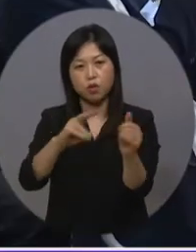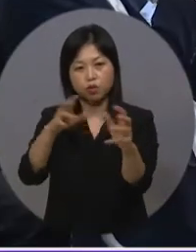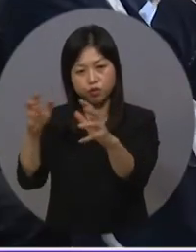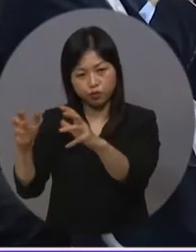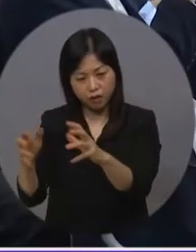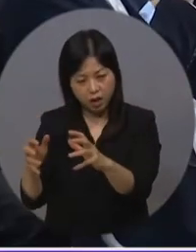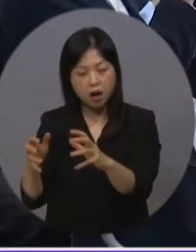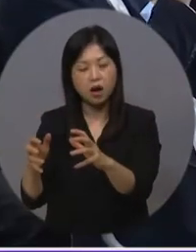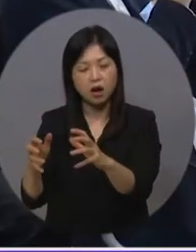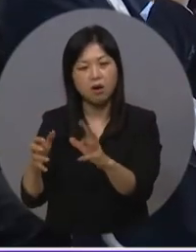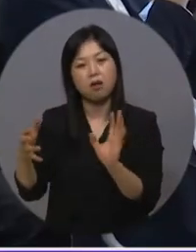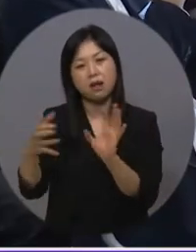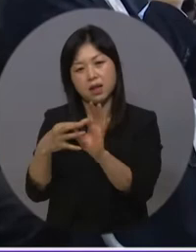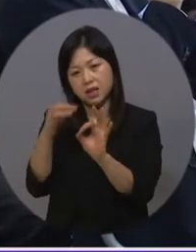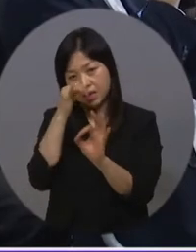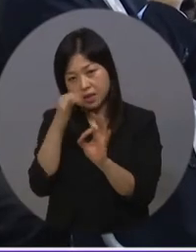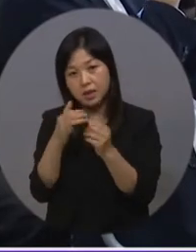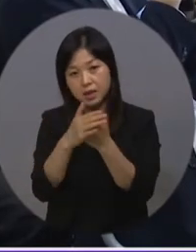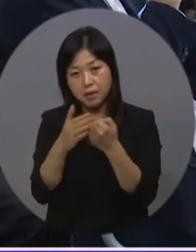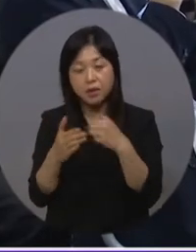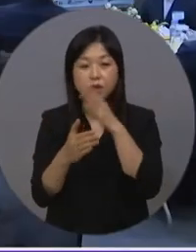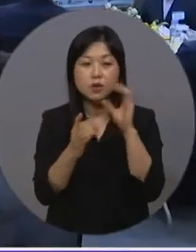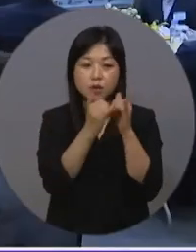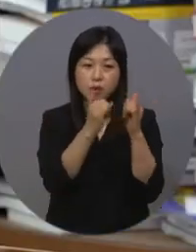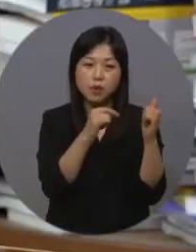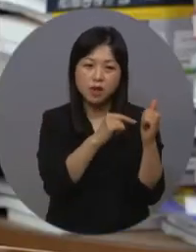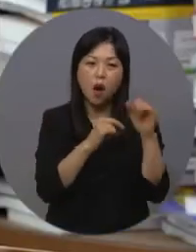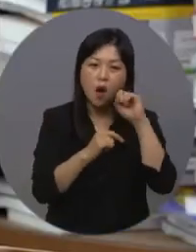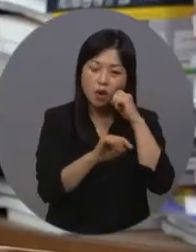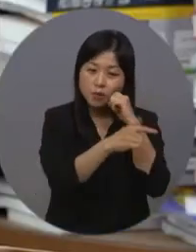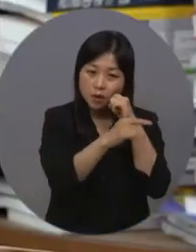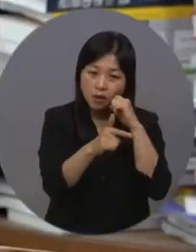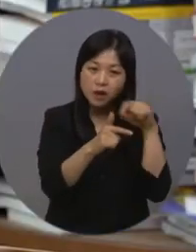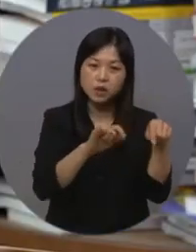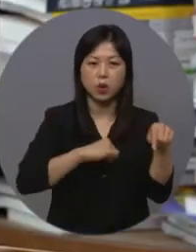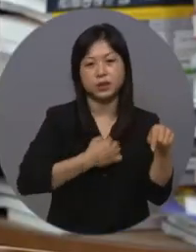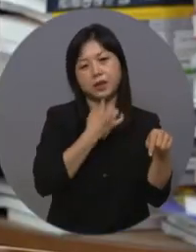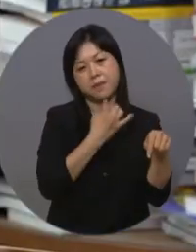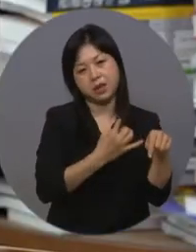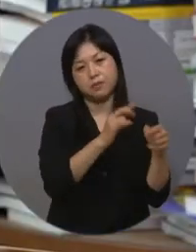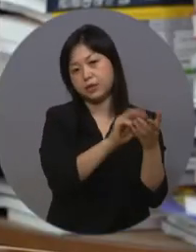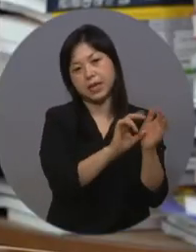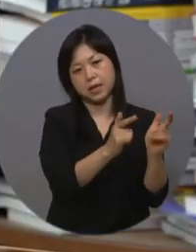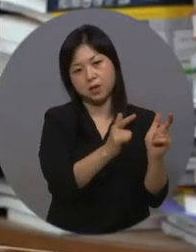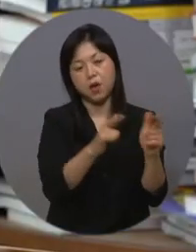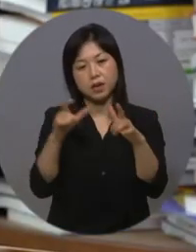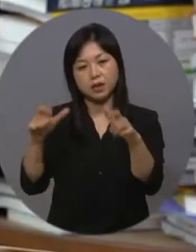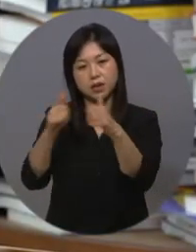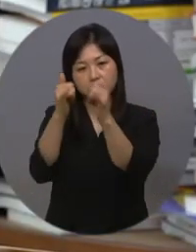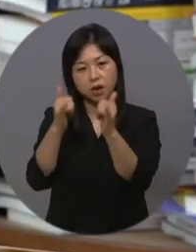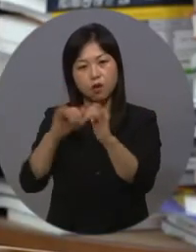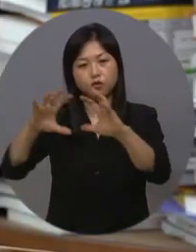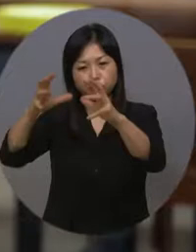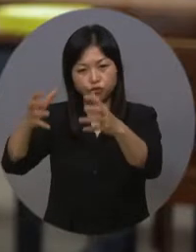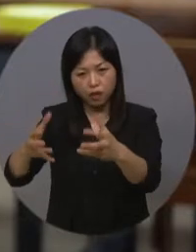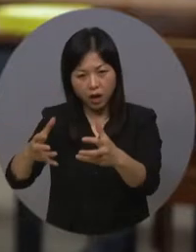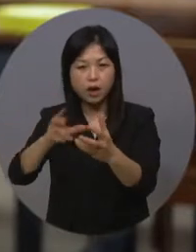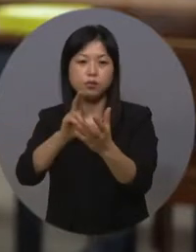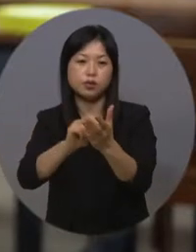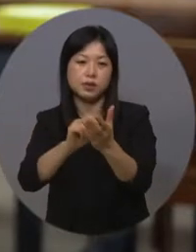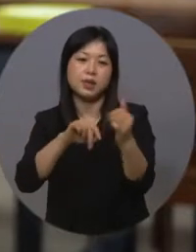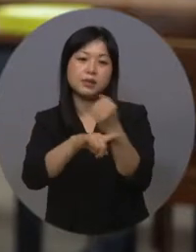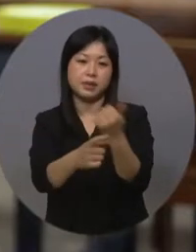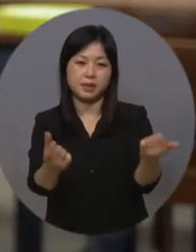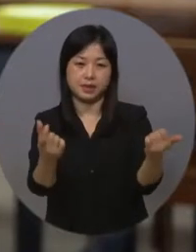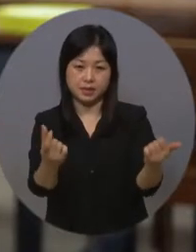거기 때문에 어쨌든 어르신들의 문제는 어르신들의 문제가 아니다. 우리 지역사회 국가 전체의 문제다 이런 저희들의 자각이 있었고 이런